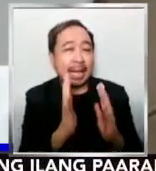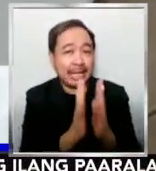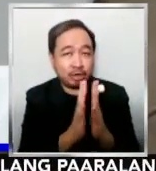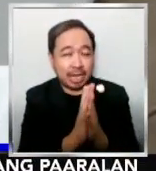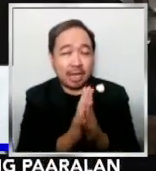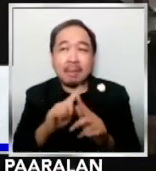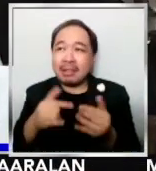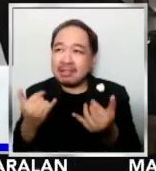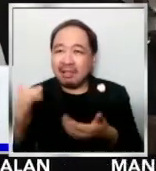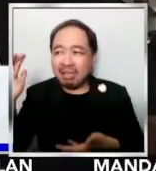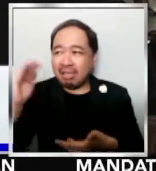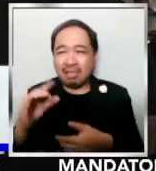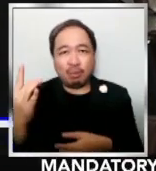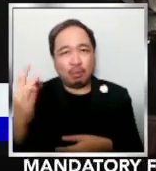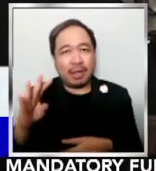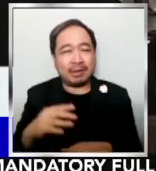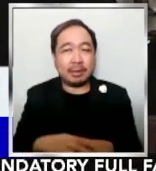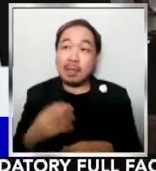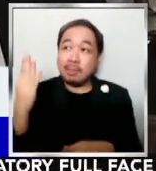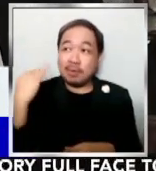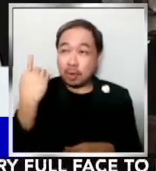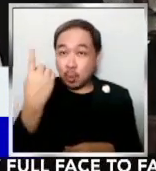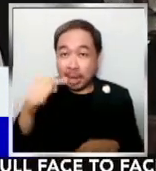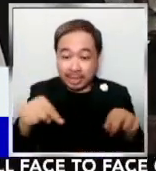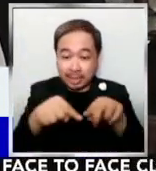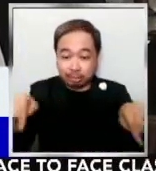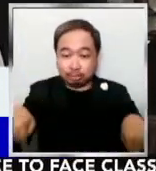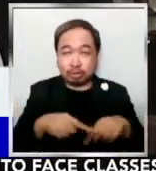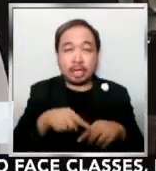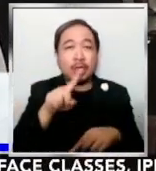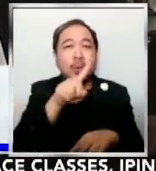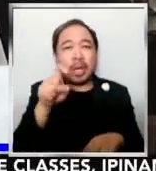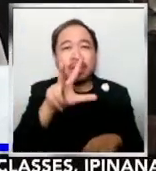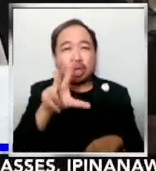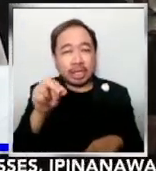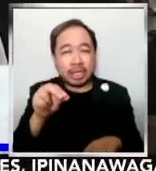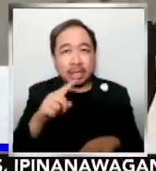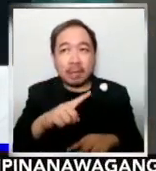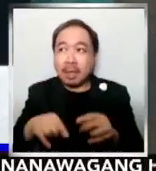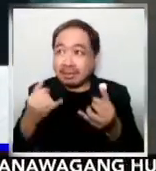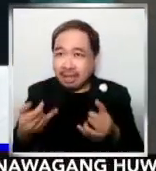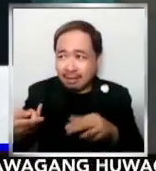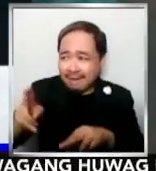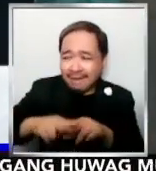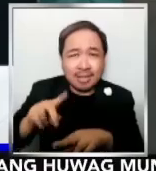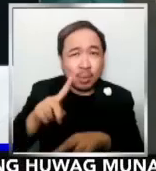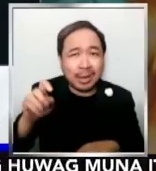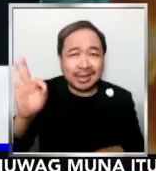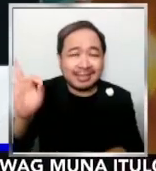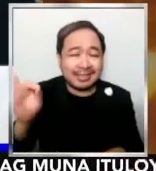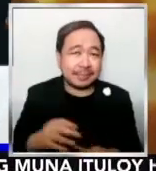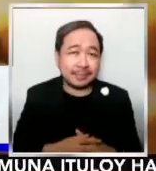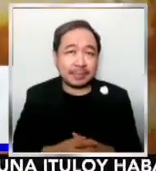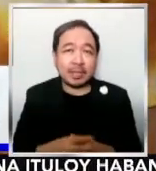Dati kuha namin 130 lang yan per tray. Ngayon, ang kinukuha namin mismo nasa 190 na. Sa tindahan ng itlog na